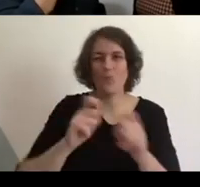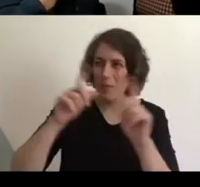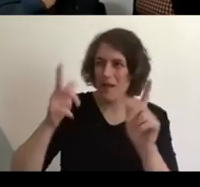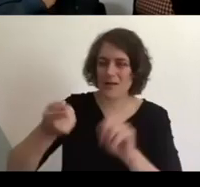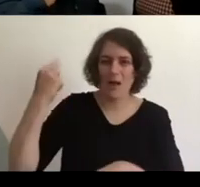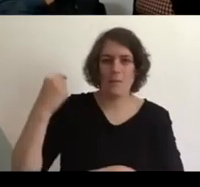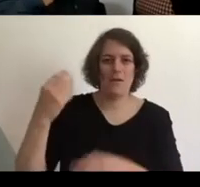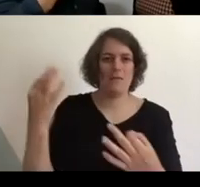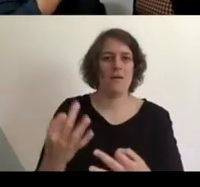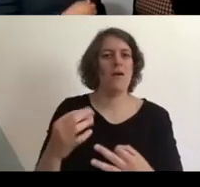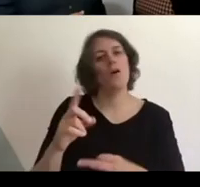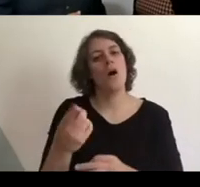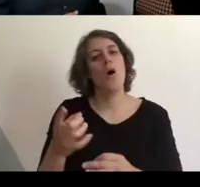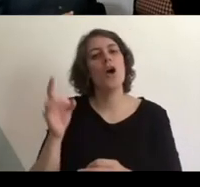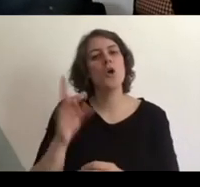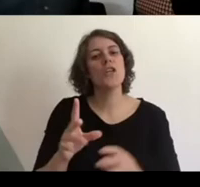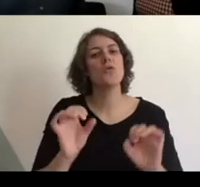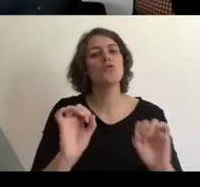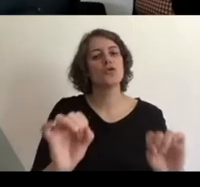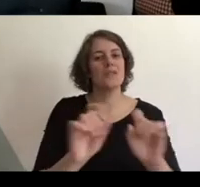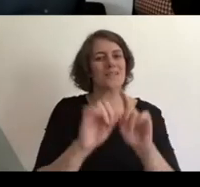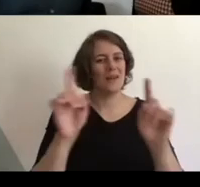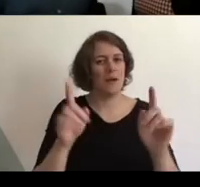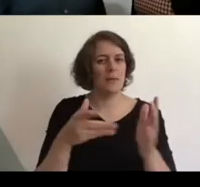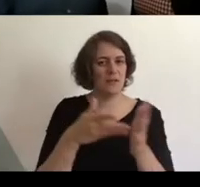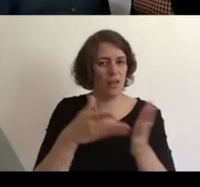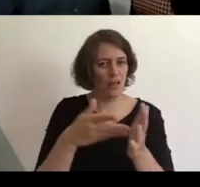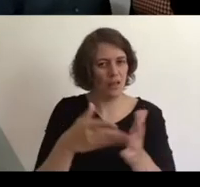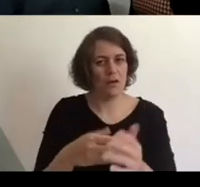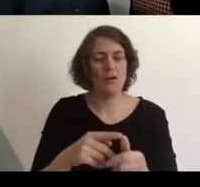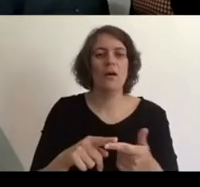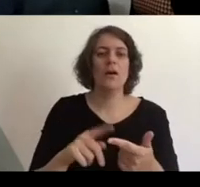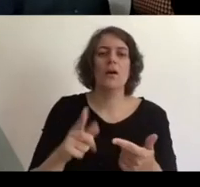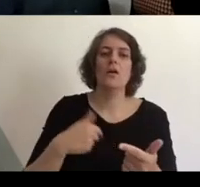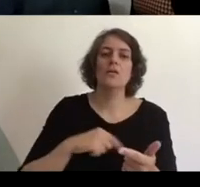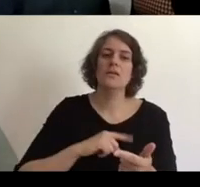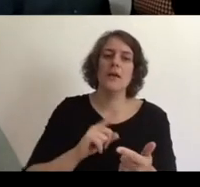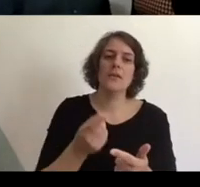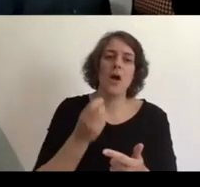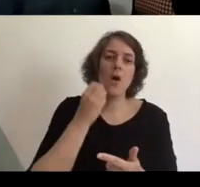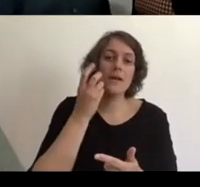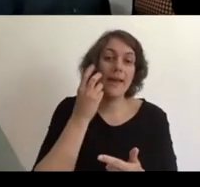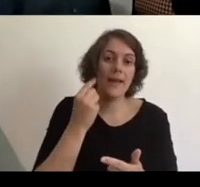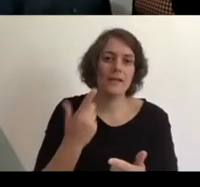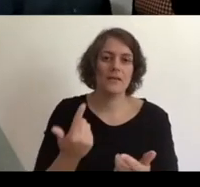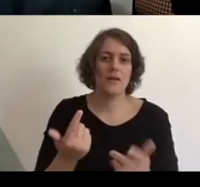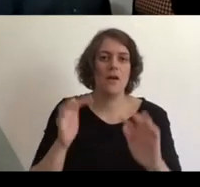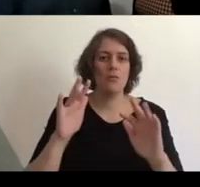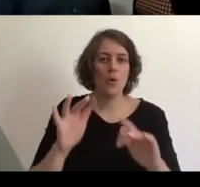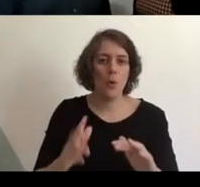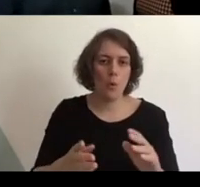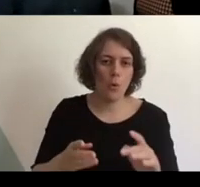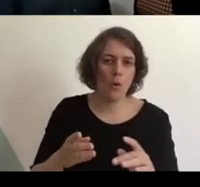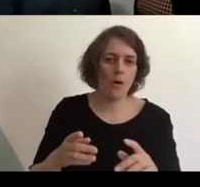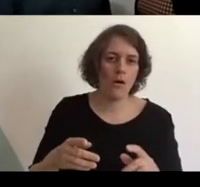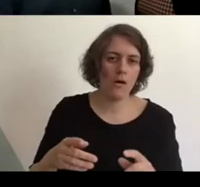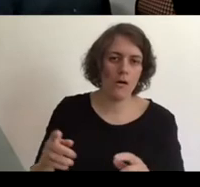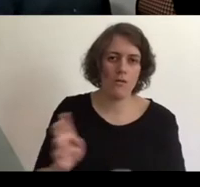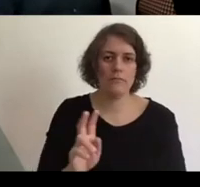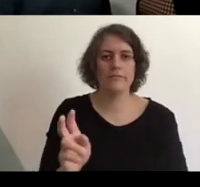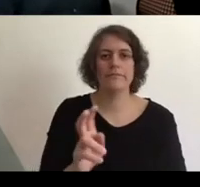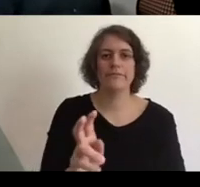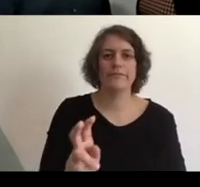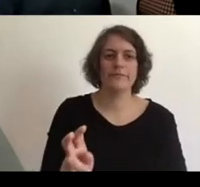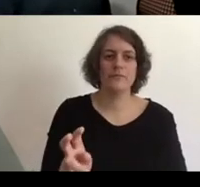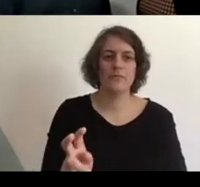weit auch in die Quere kommt. Aber ich erlebe es tagtäglich auf dem Weg ins Büro, dass ich halt von Menschen angesprochen werde, ach, gehen Sie jetzt Gassi mit